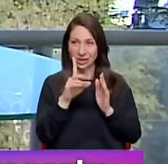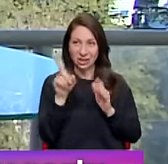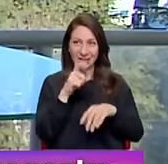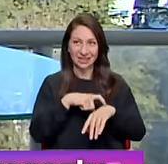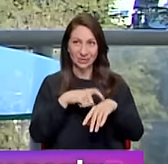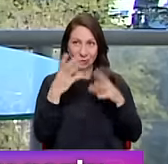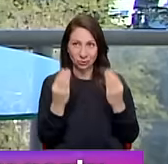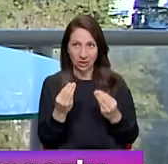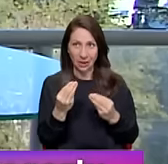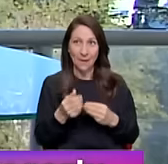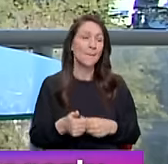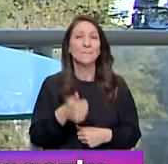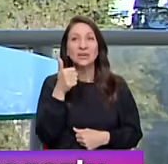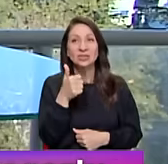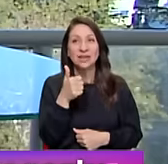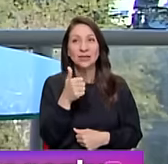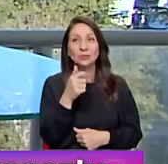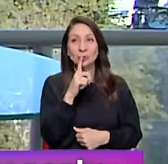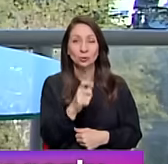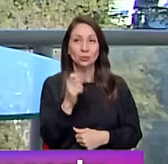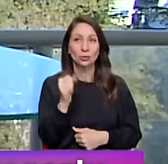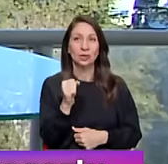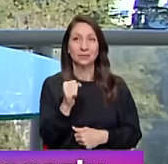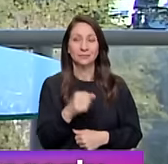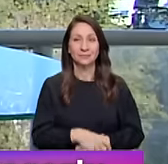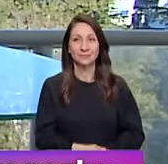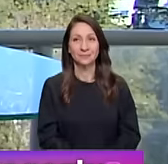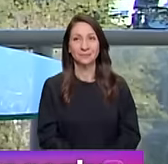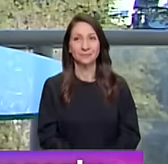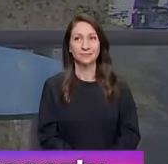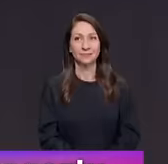Saat'te olacak. Başkanlar sözünü tutar.